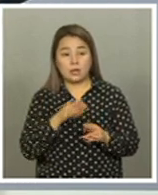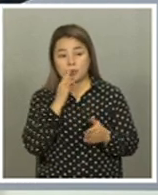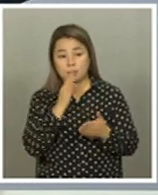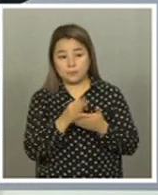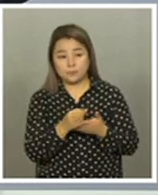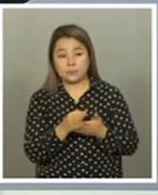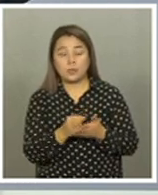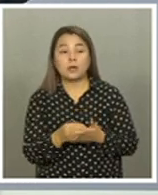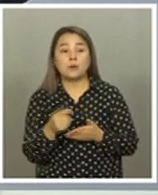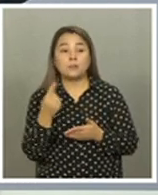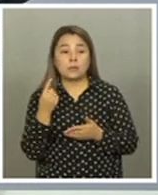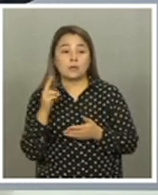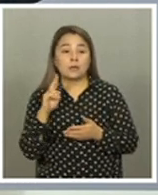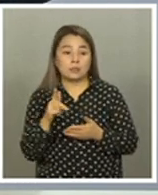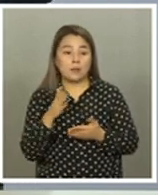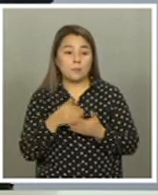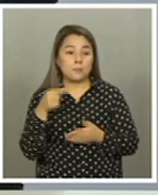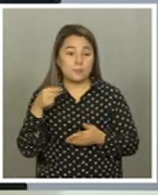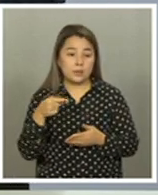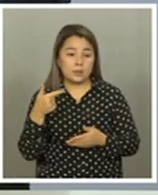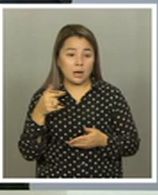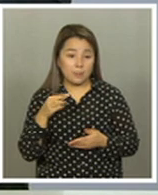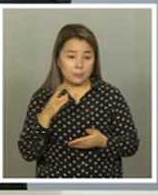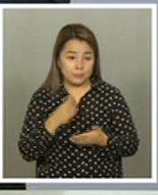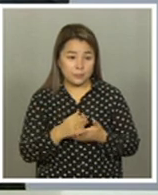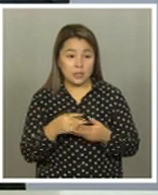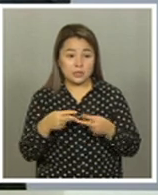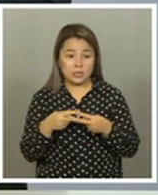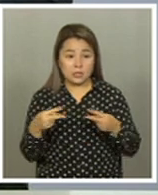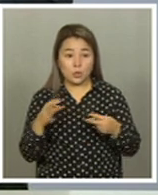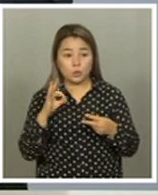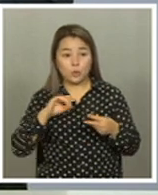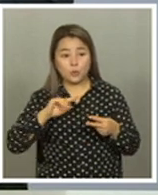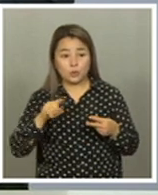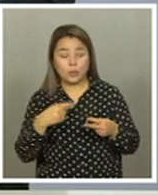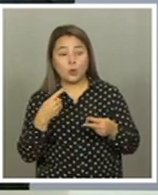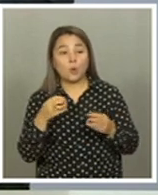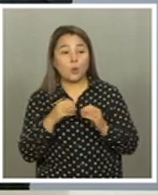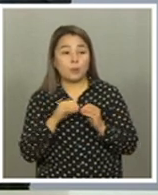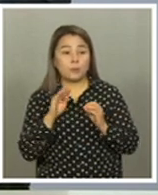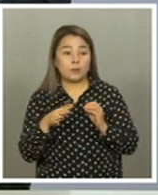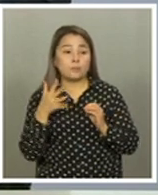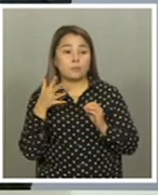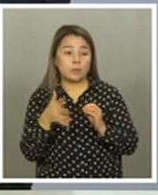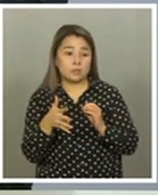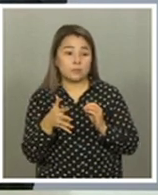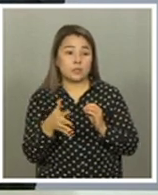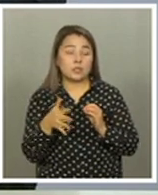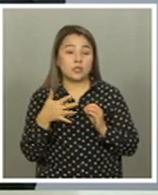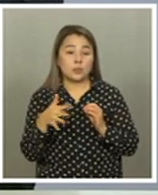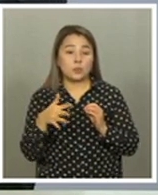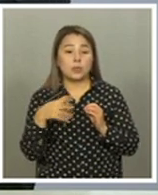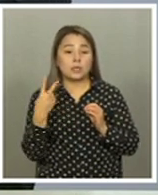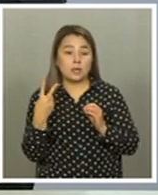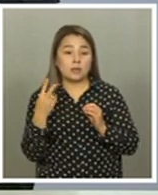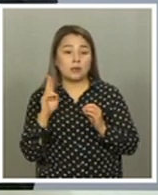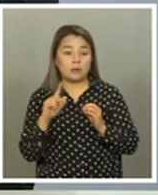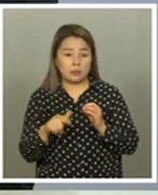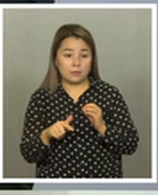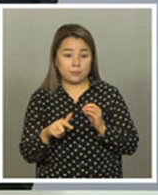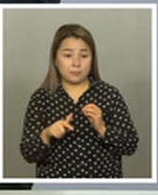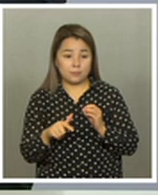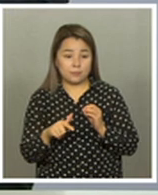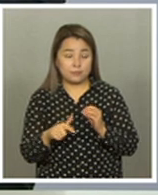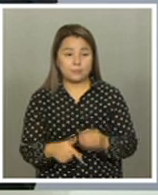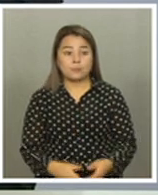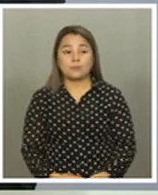1 килограммда 1000 грамм бар. Тең болады 0,10,000-нан 5,052 килограмм.